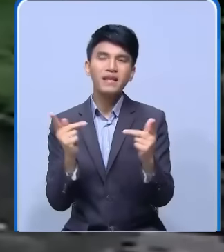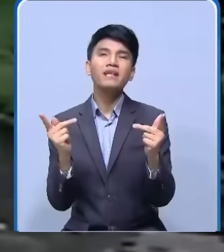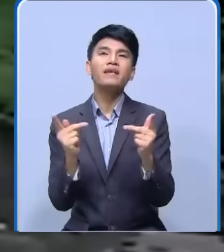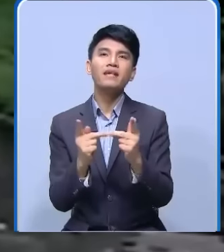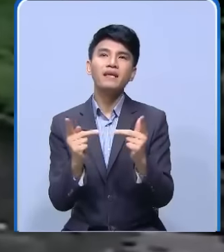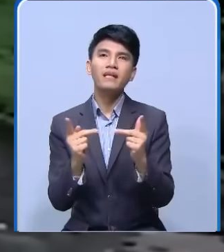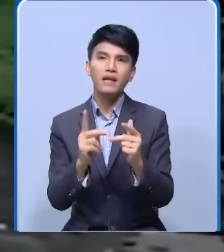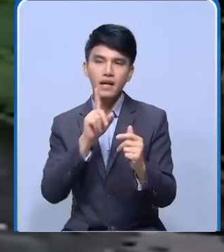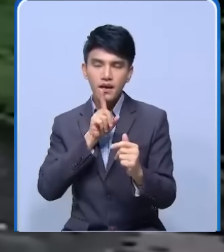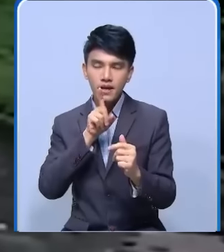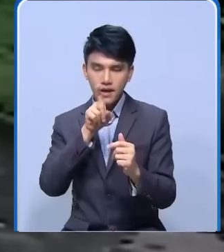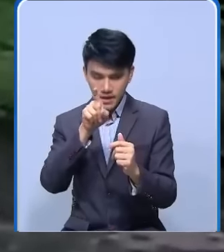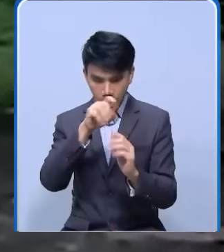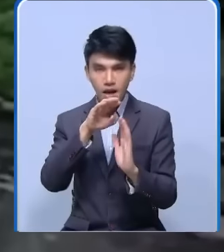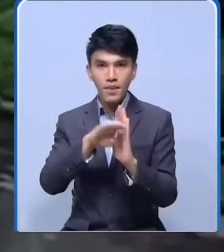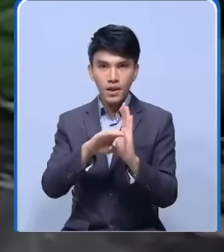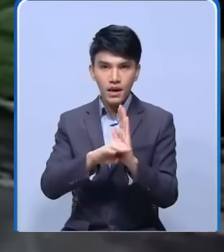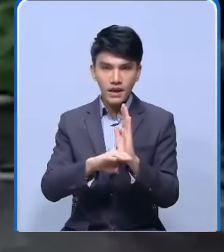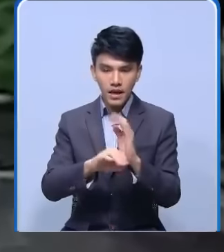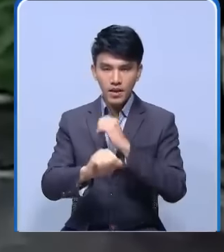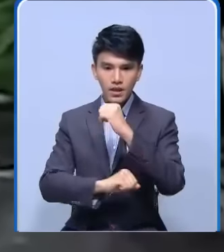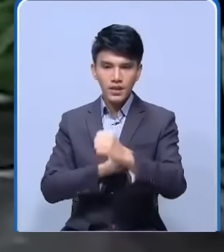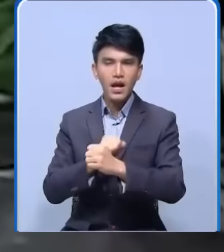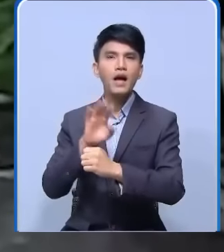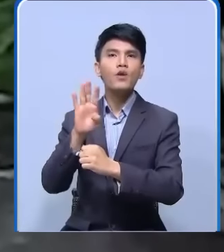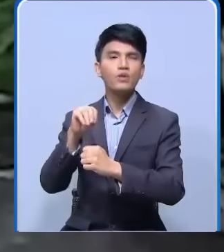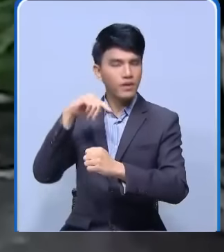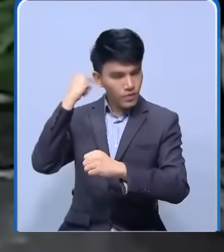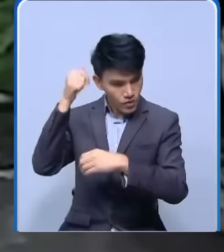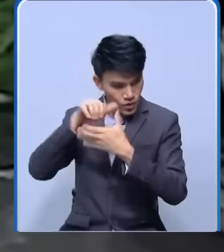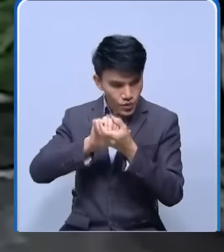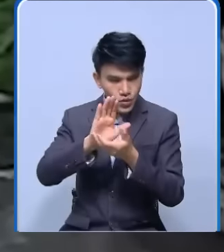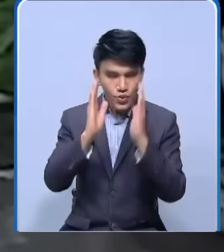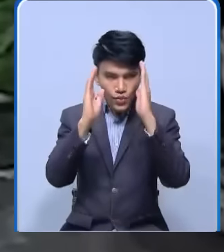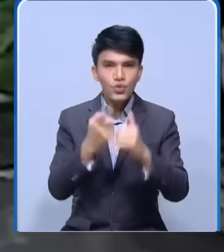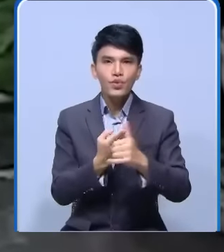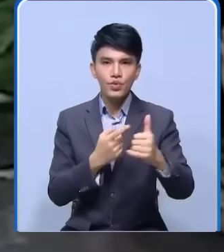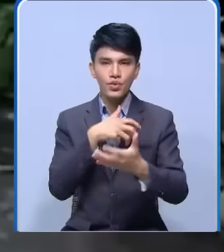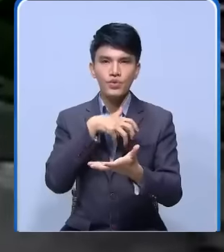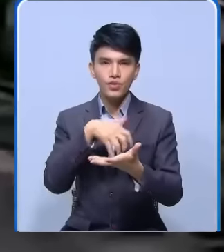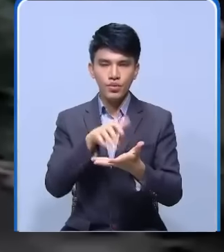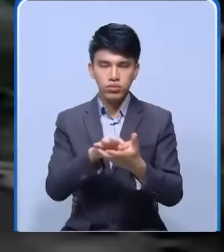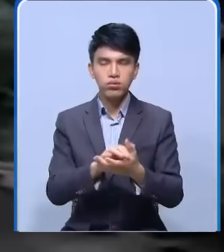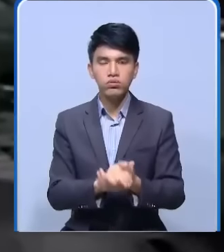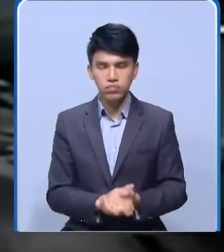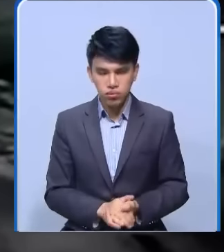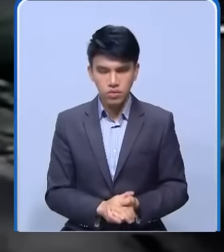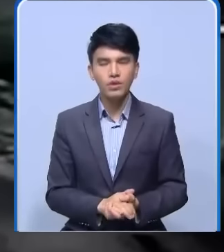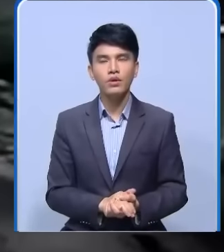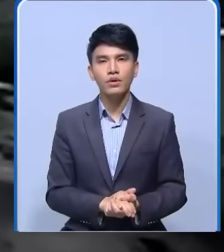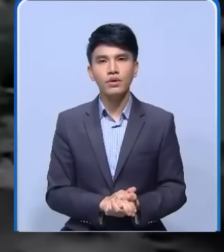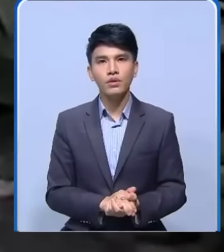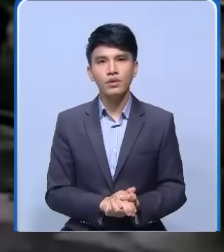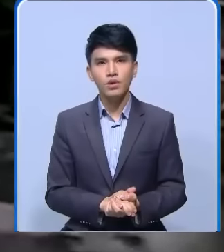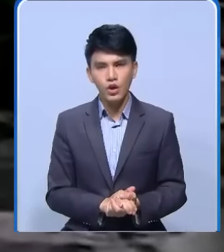อบถาม กับนางมนอายุ40ปีเป็นภรรยาของผู้ก่อเหตุก็ให้การว่าตนกับนายสังเวียนผู้ก่อเหตุเนี่ย